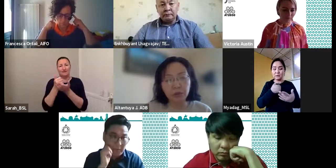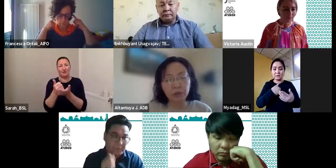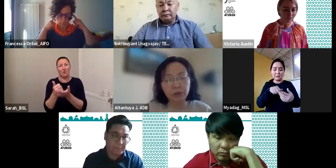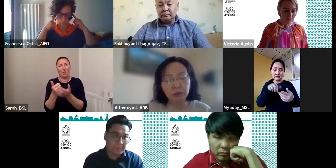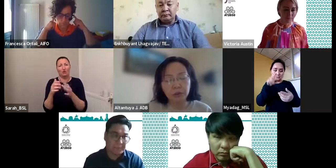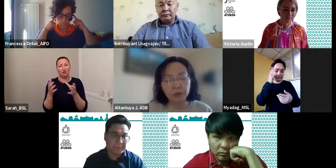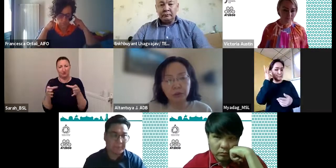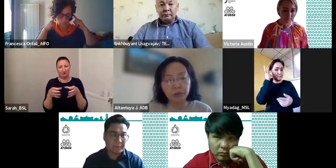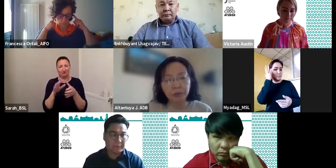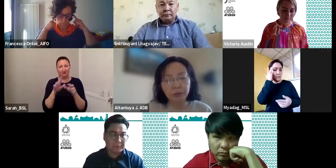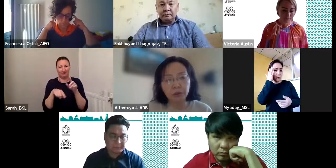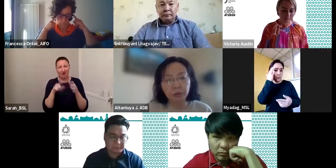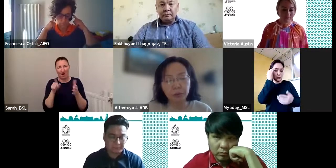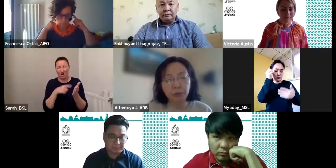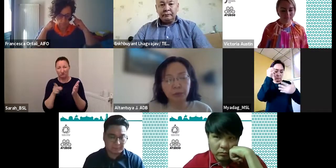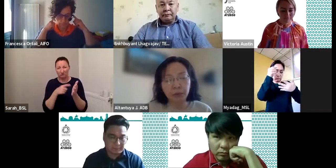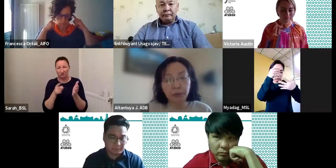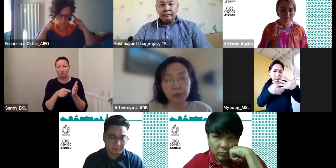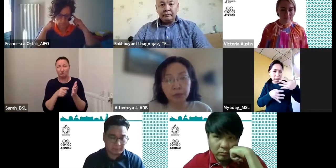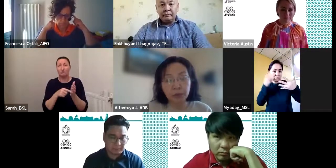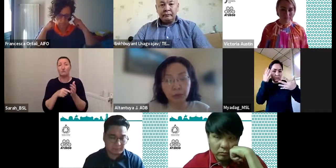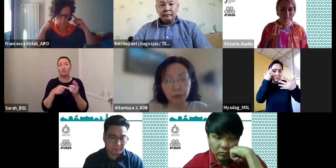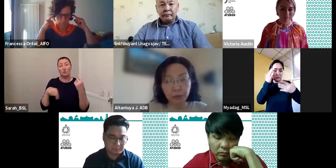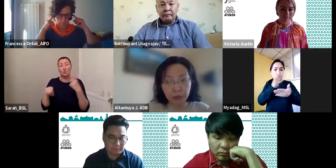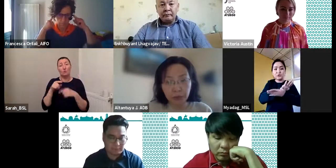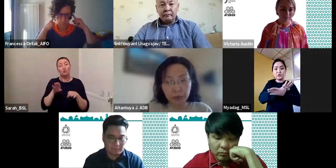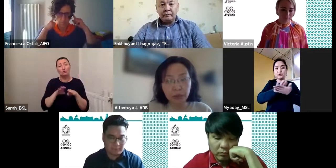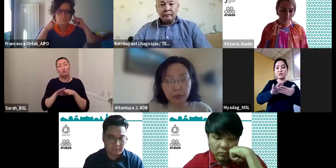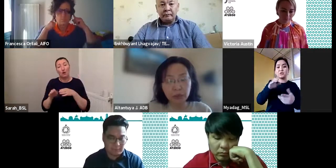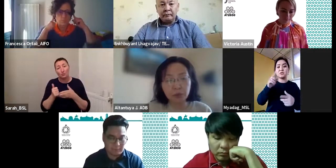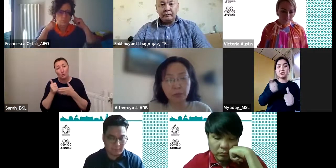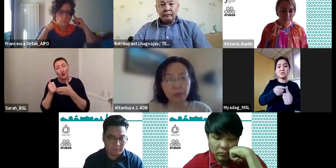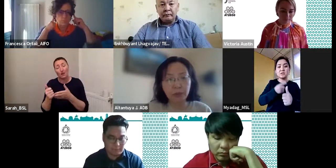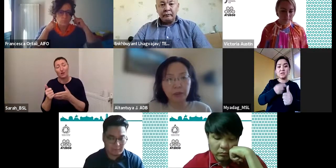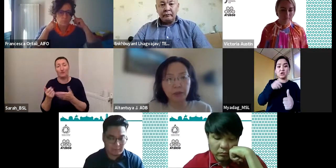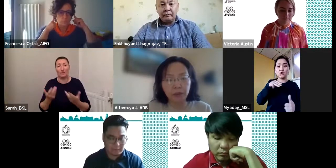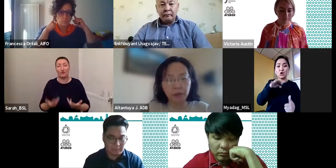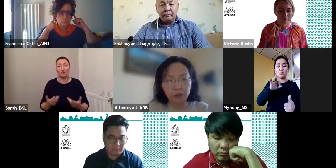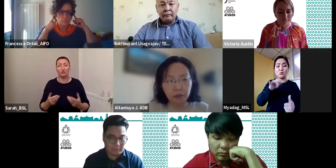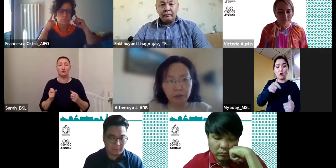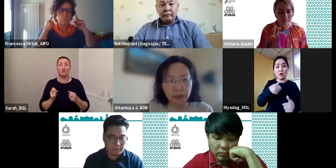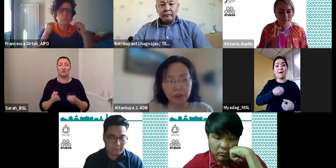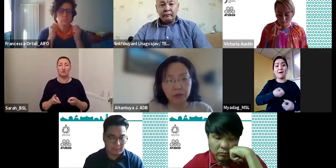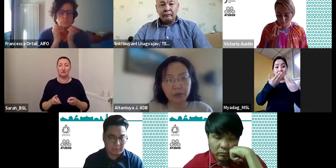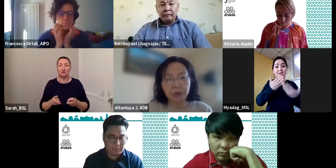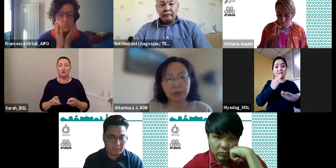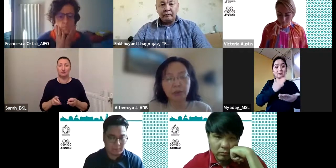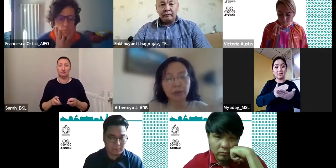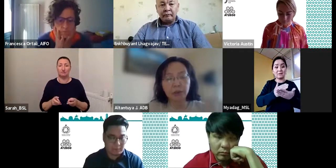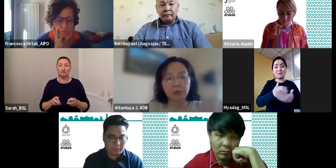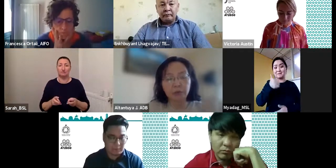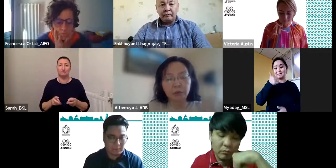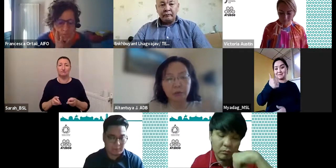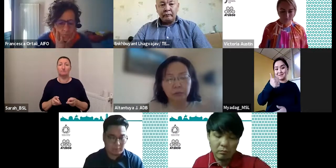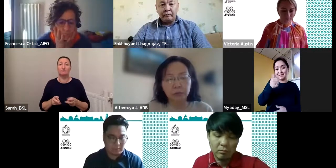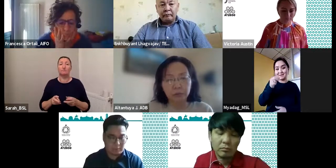зөв шинэ томьёолуудыг гаргаж байна. Тухайлбал одоо энийг нэгдсэн журмаар одоо сайн чанартай